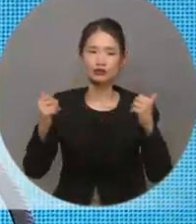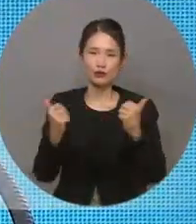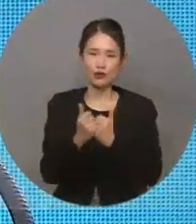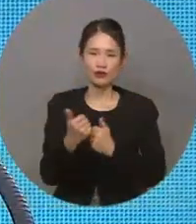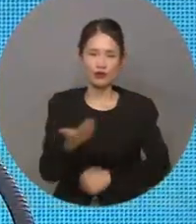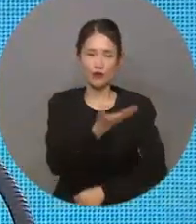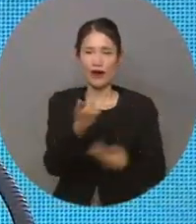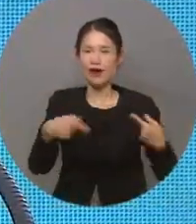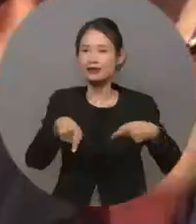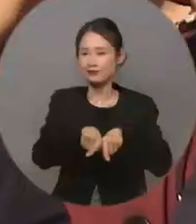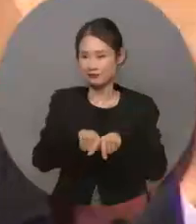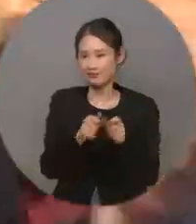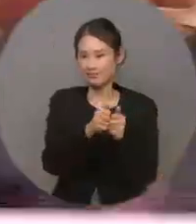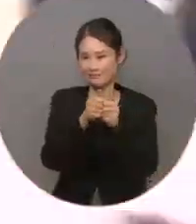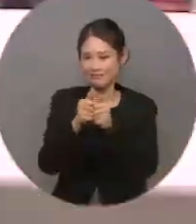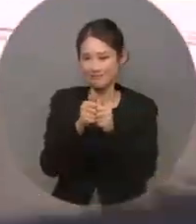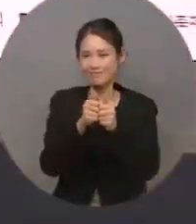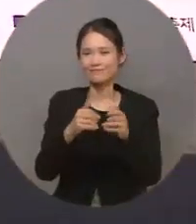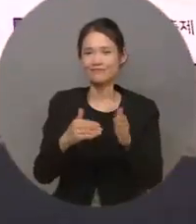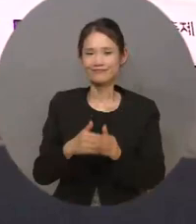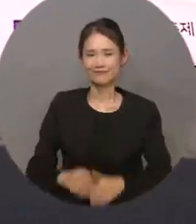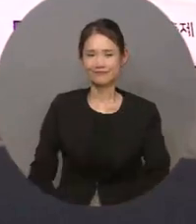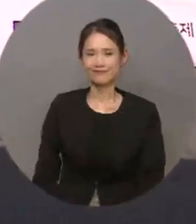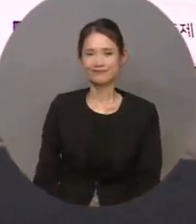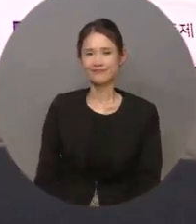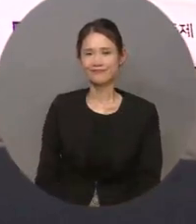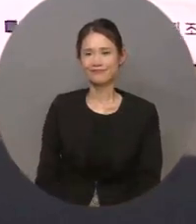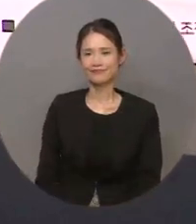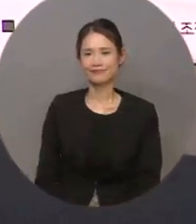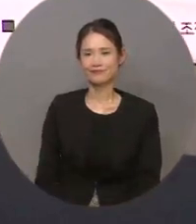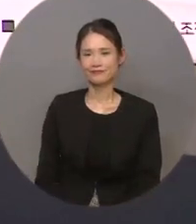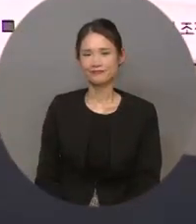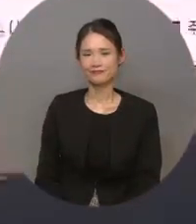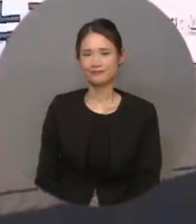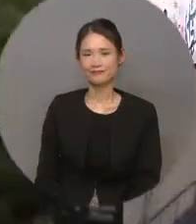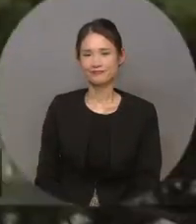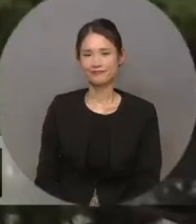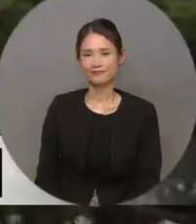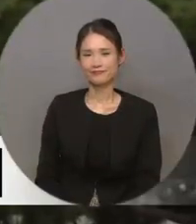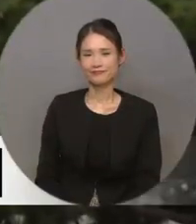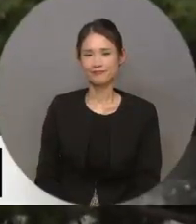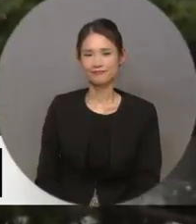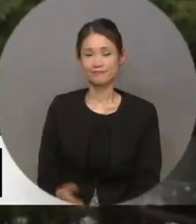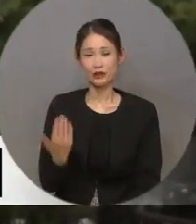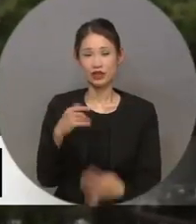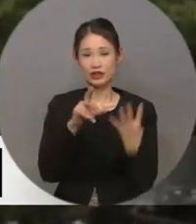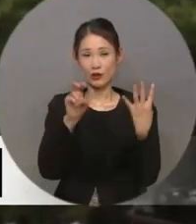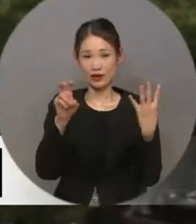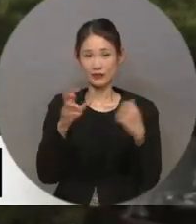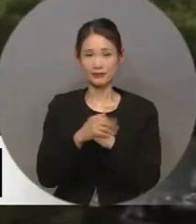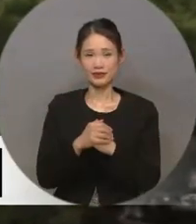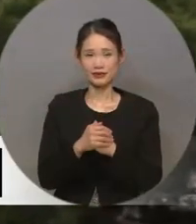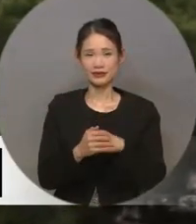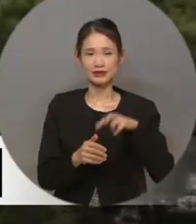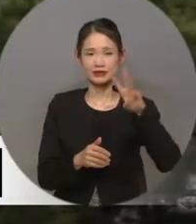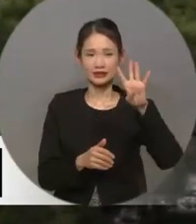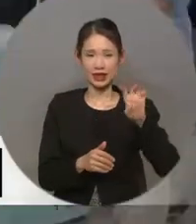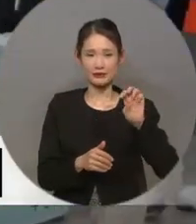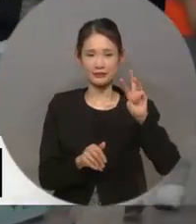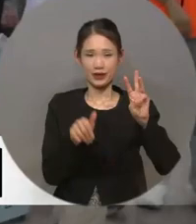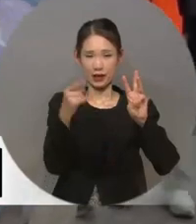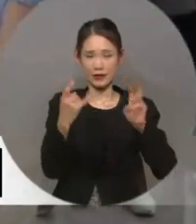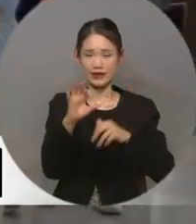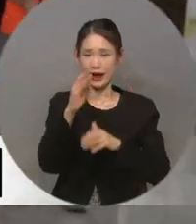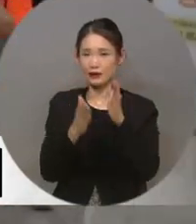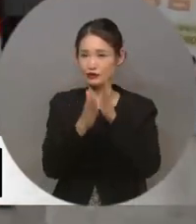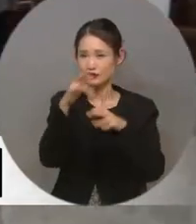함께 동행하겠습니다. 복지TV 뉴스 박순용입니다. 지난 20일 제43회 장애인의 날 양주시